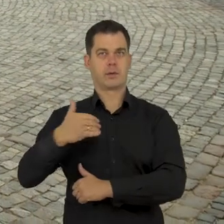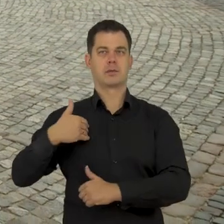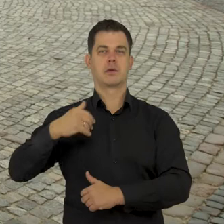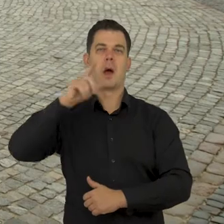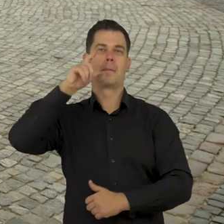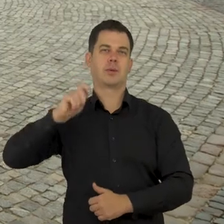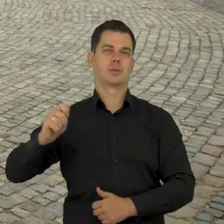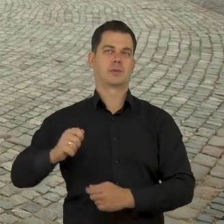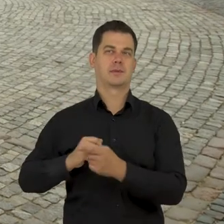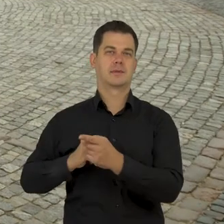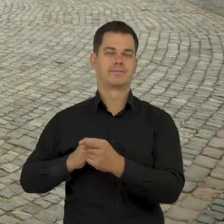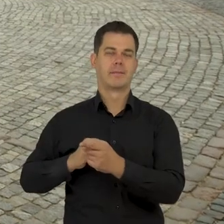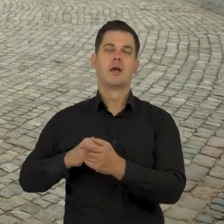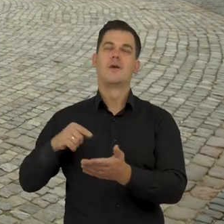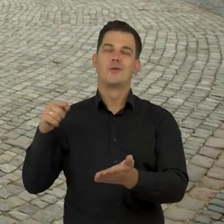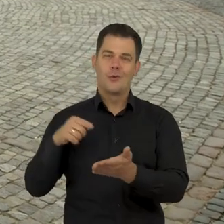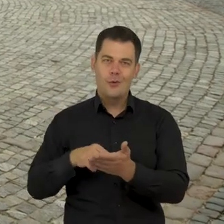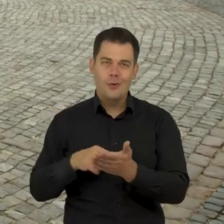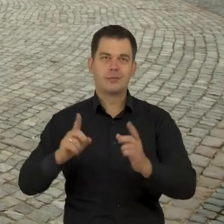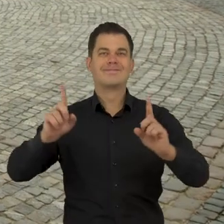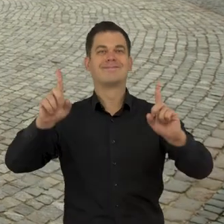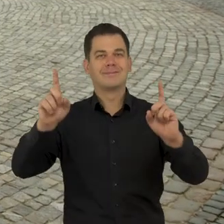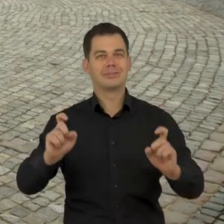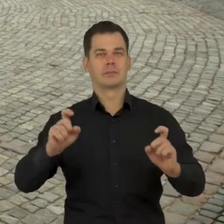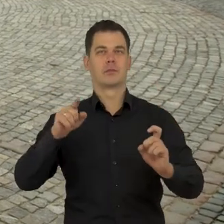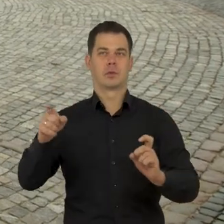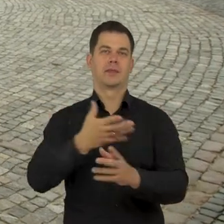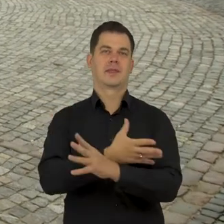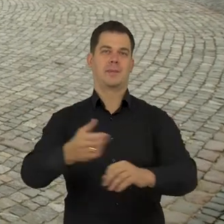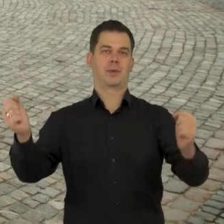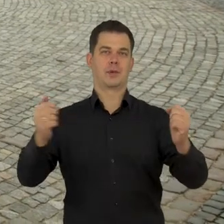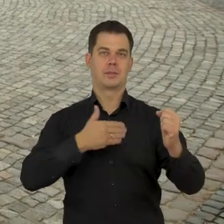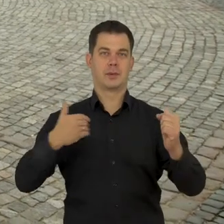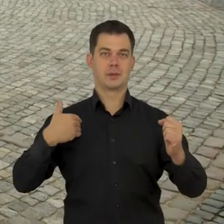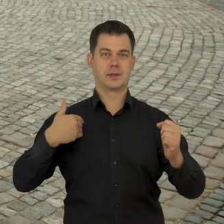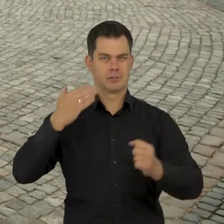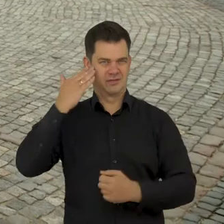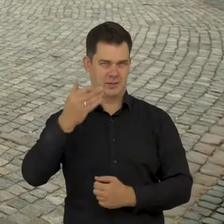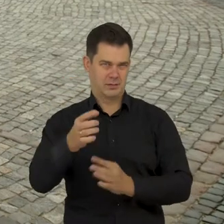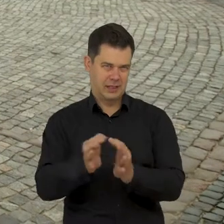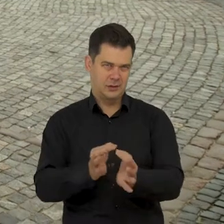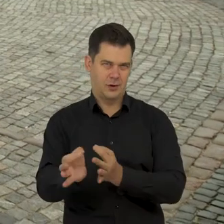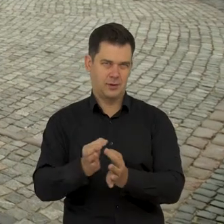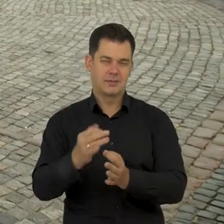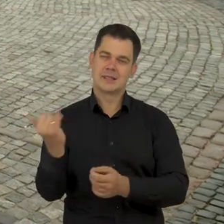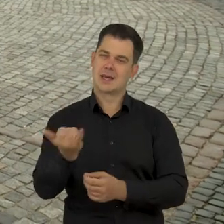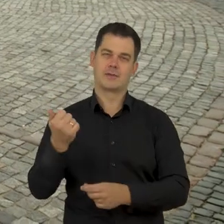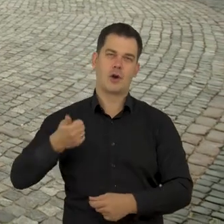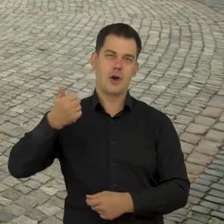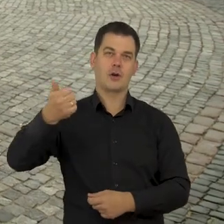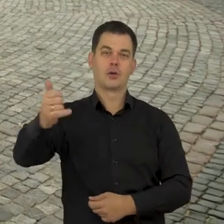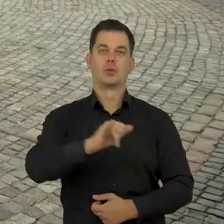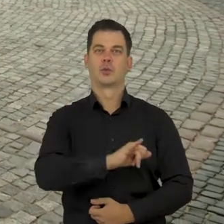nad wojskiem Józefowi Piłsudskiemu. No i ten moment symbolicznie uznawany jest w Polsce za odzyskanie niepodległości. Jak pewnie doskonale